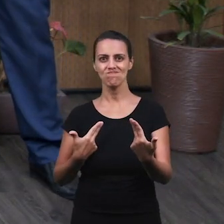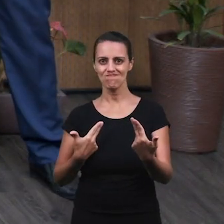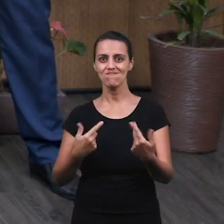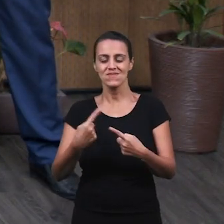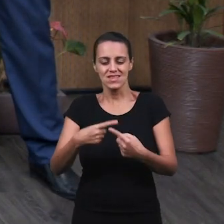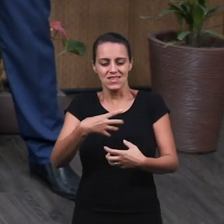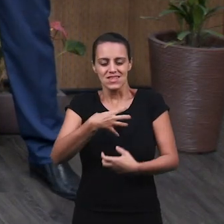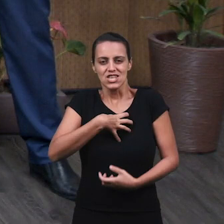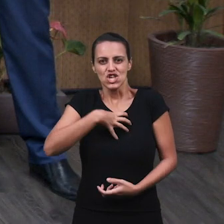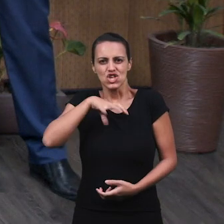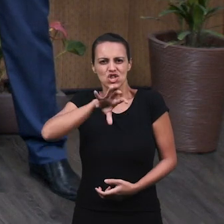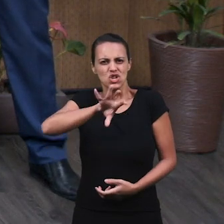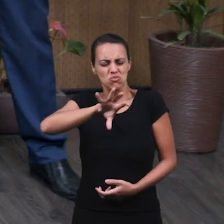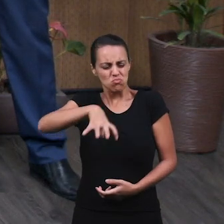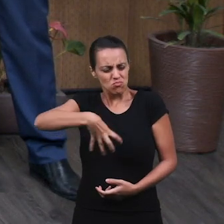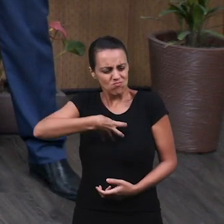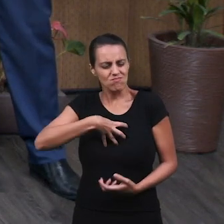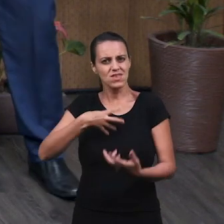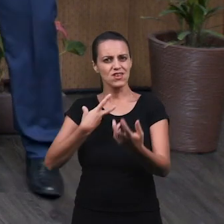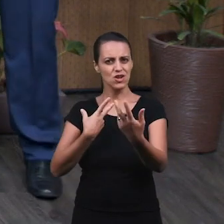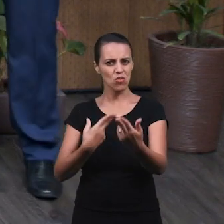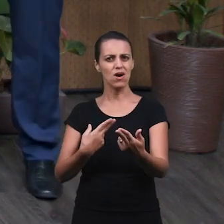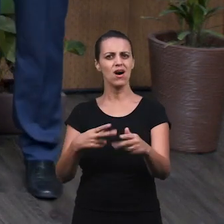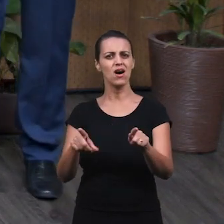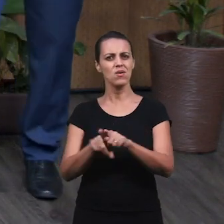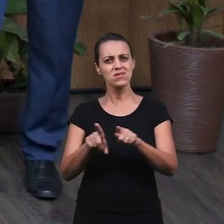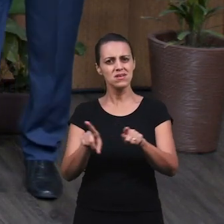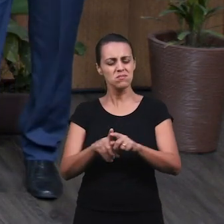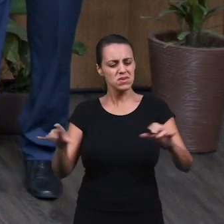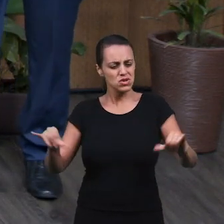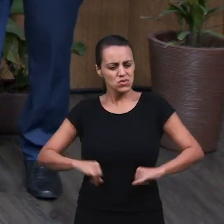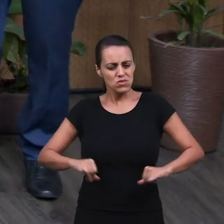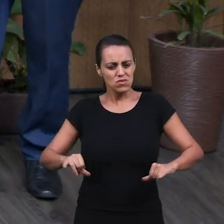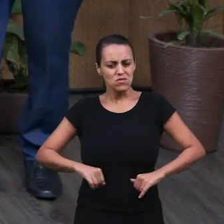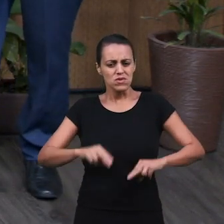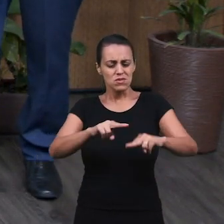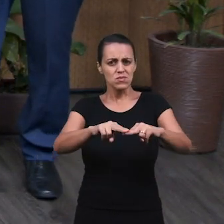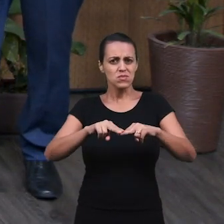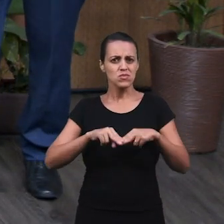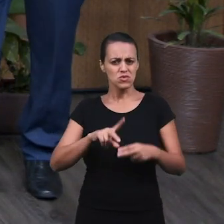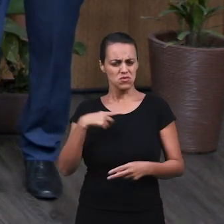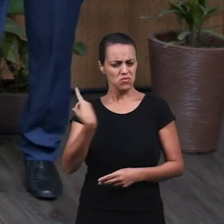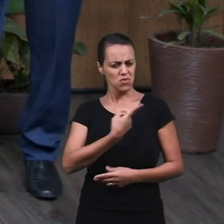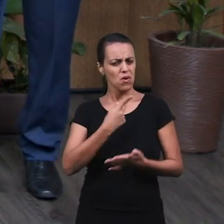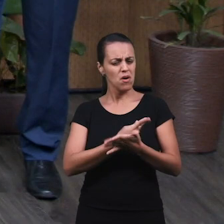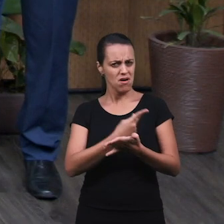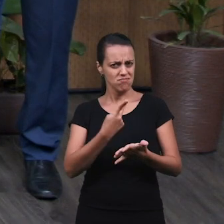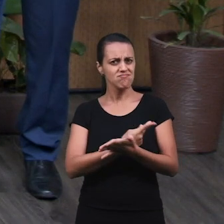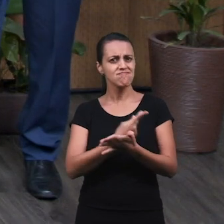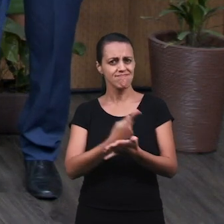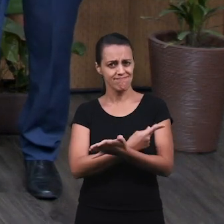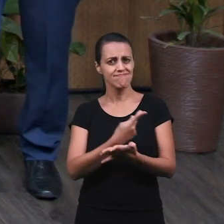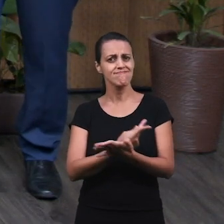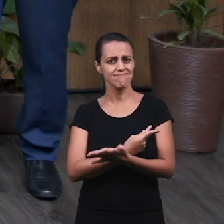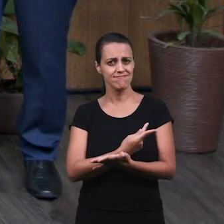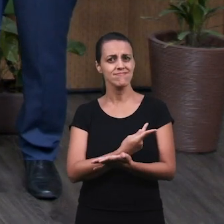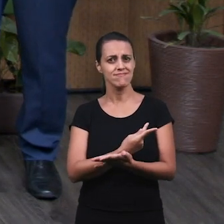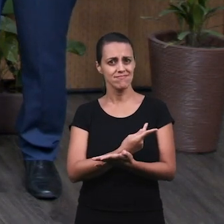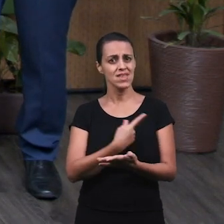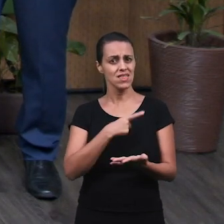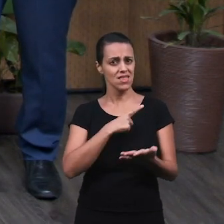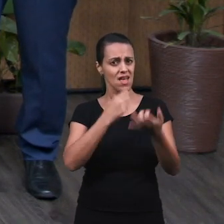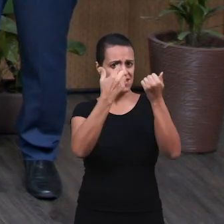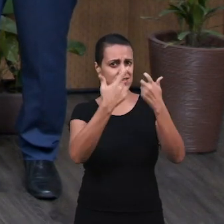et être blessé par nos transgressions, comme il est très bien écrit dans le livre du prophète Isaïe, au